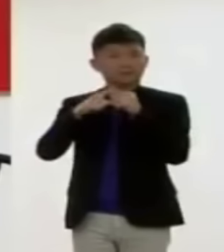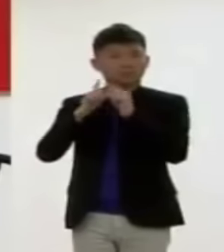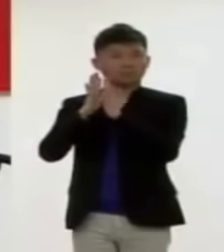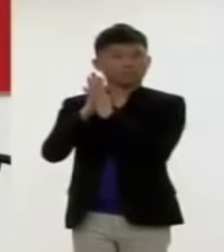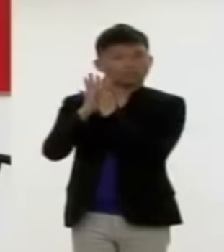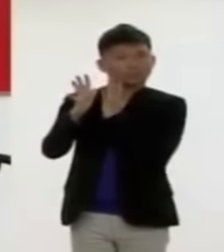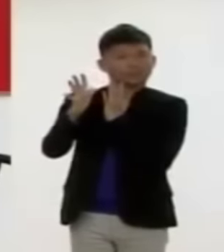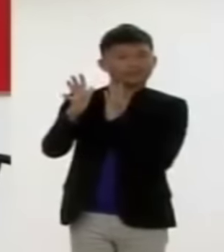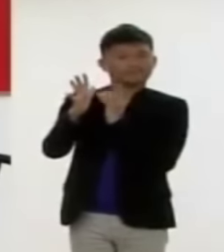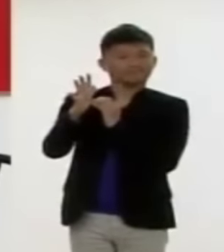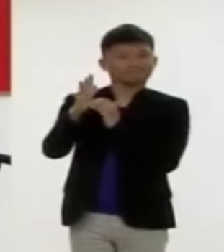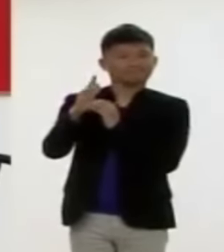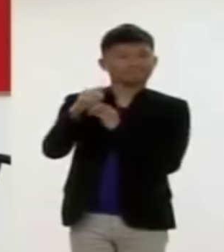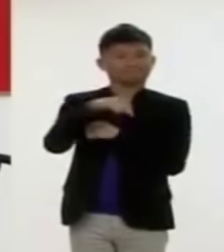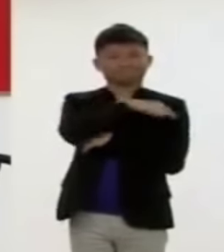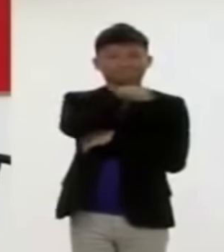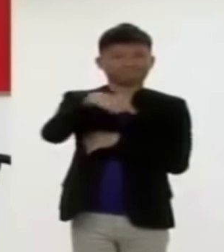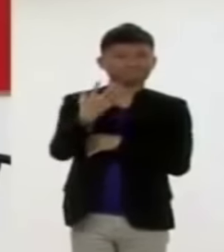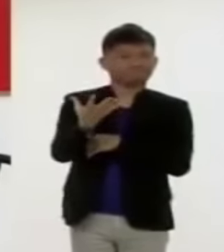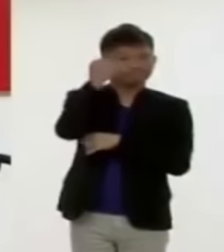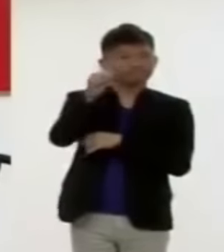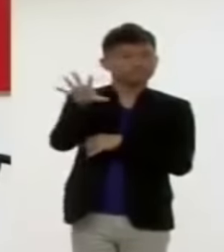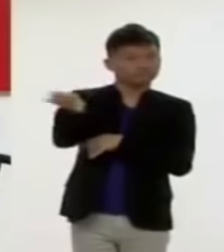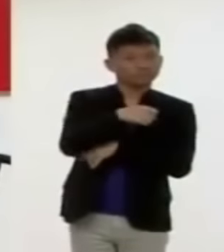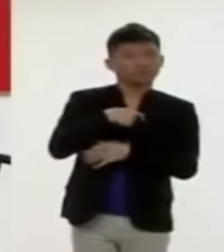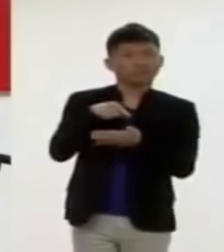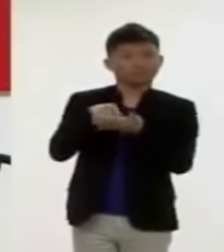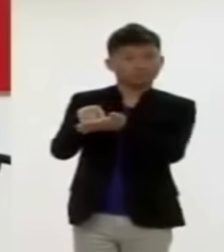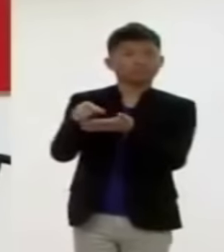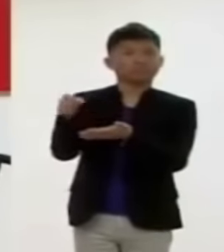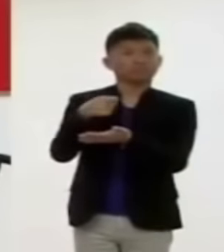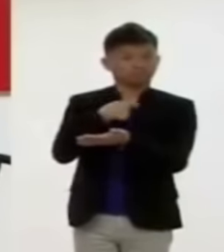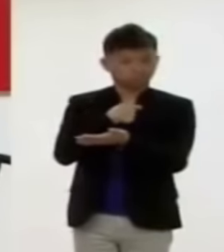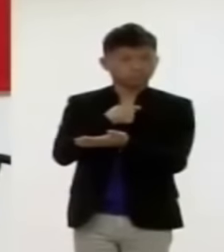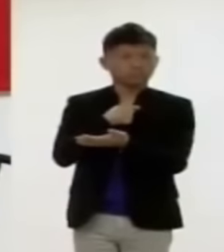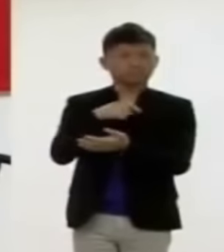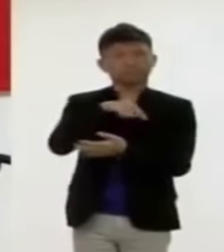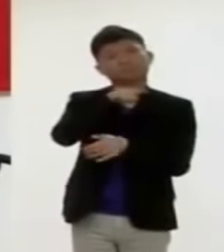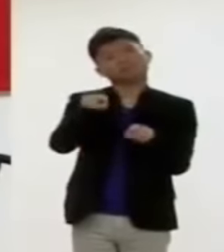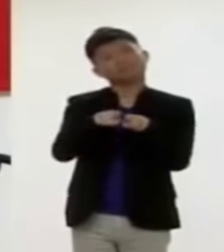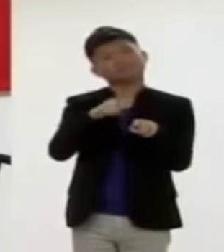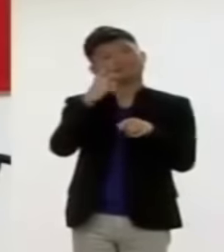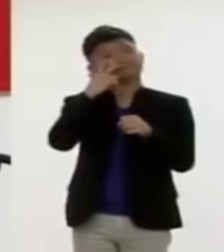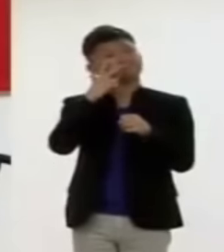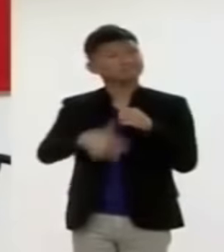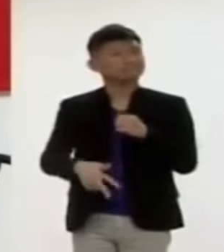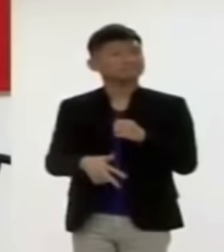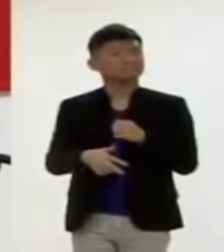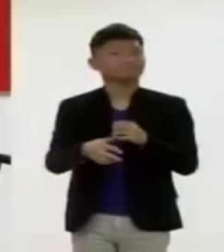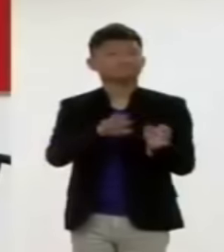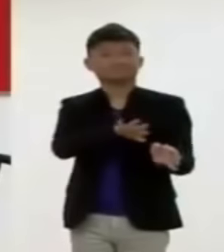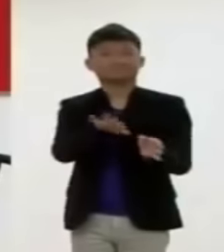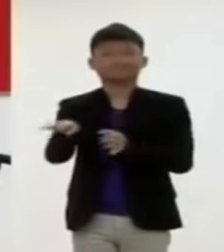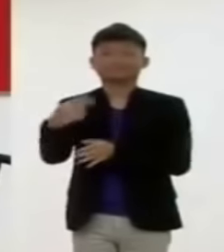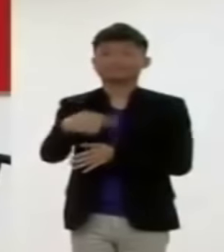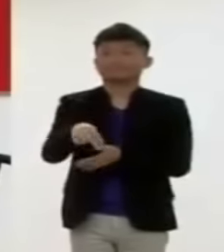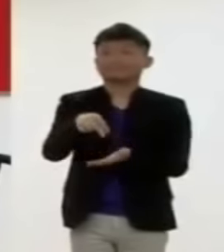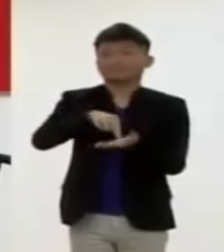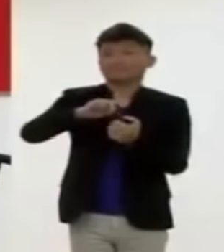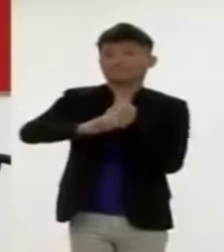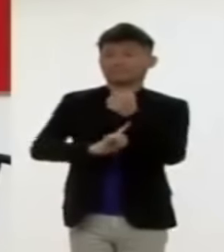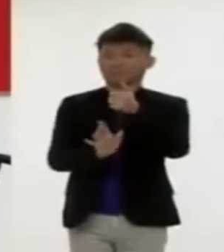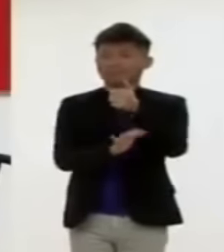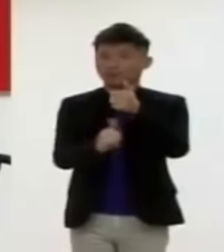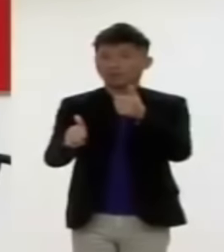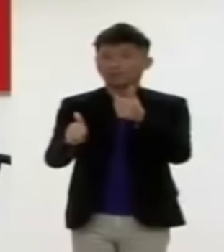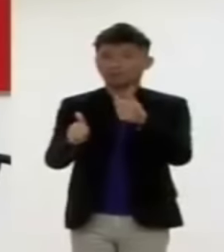权利，这是我们大家所疏忽的。那我刚刚也说过，立法委员金门只有一